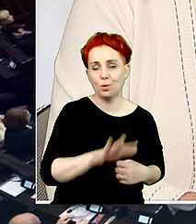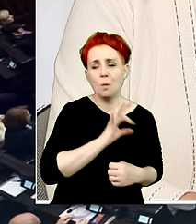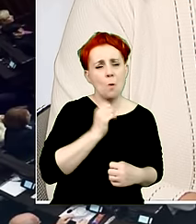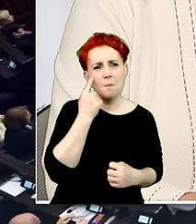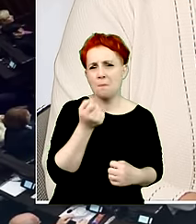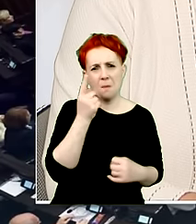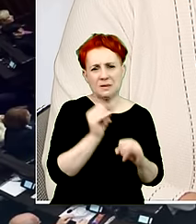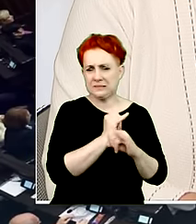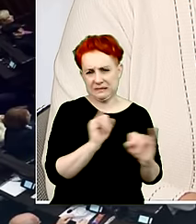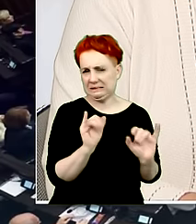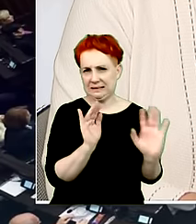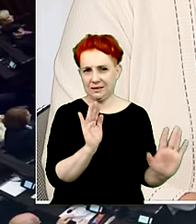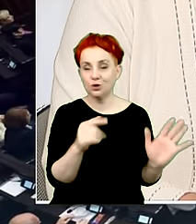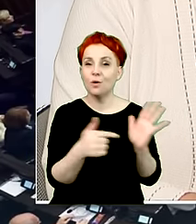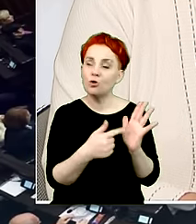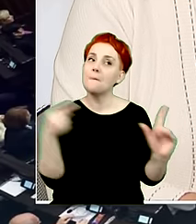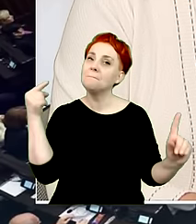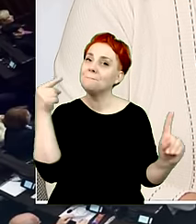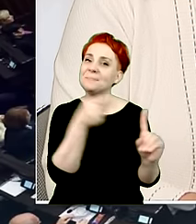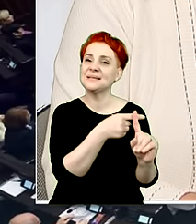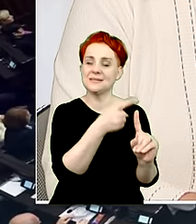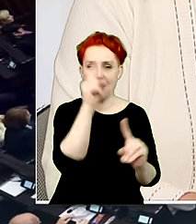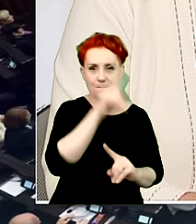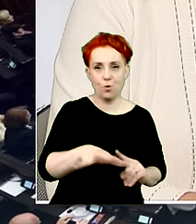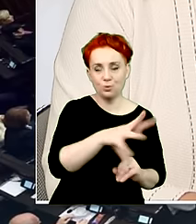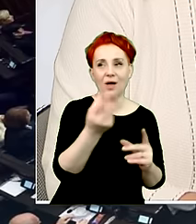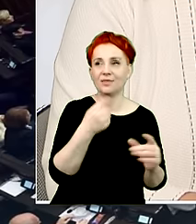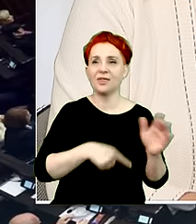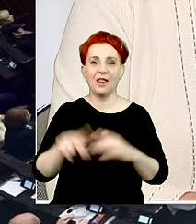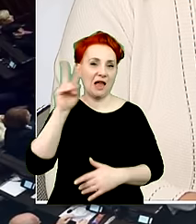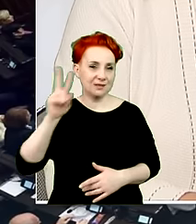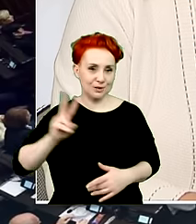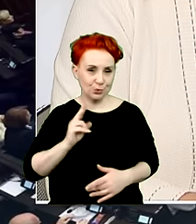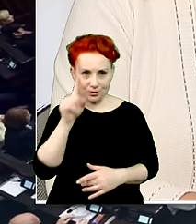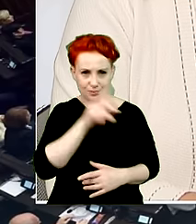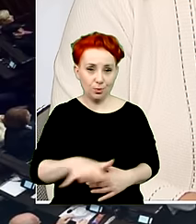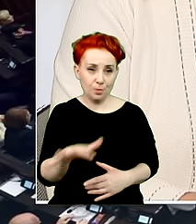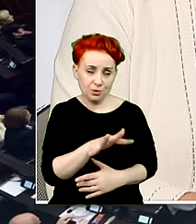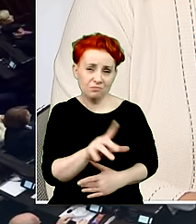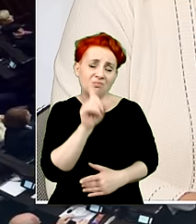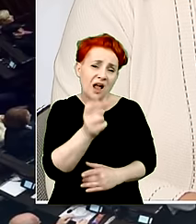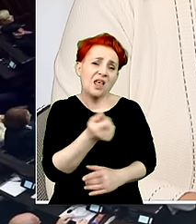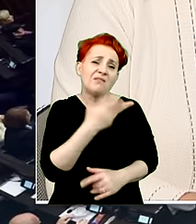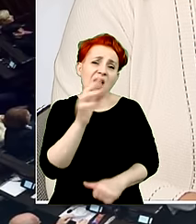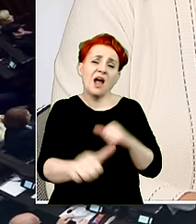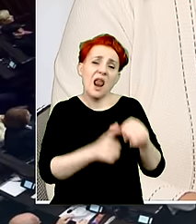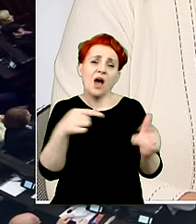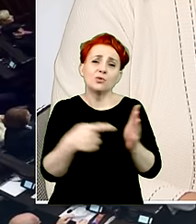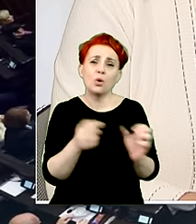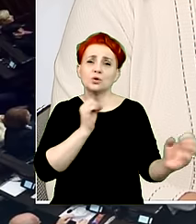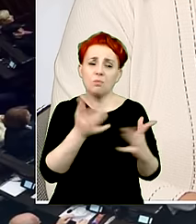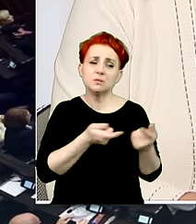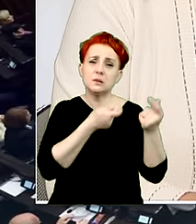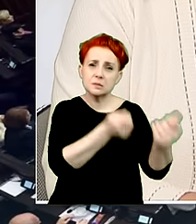żeby to była składka na misję publiczną, a niekoniecznie na instytucję publiczną. No, ale przez lata taki system finansowania